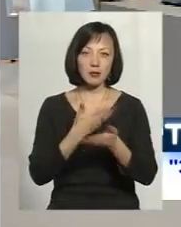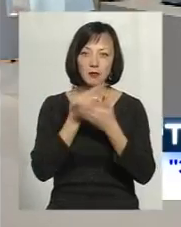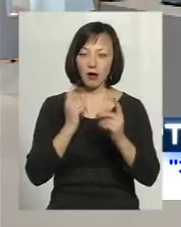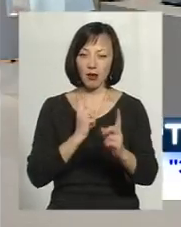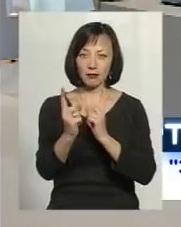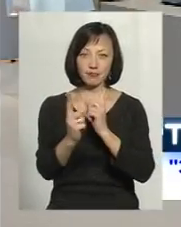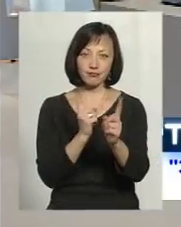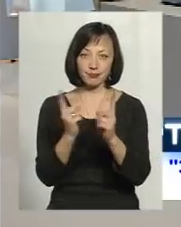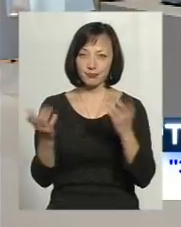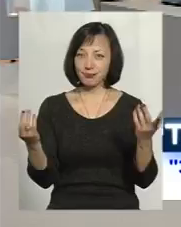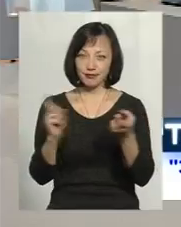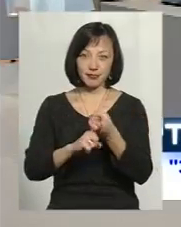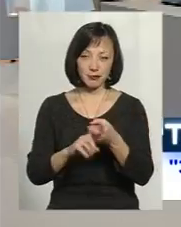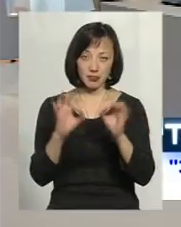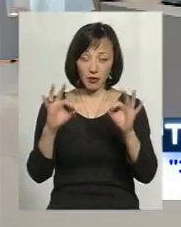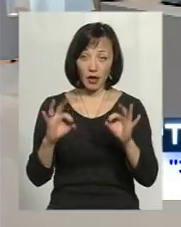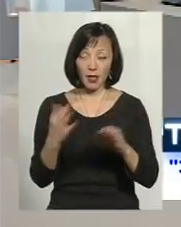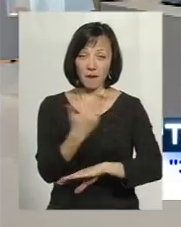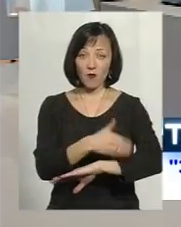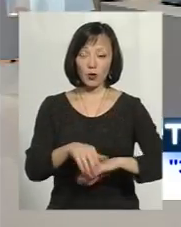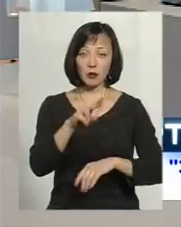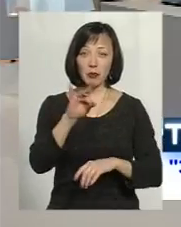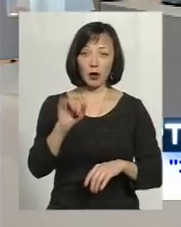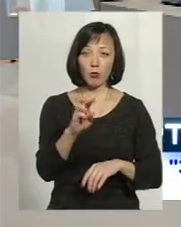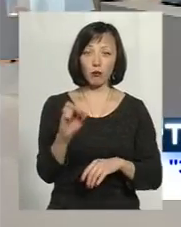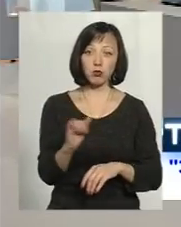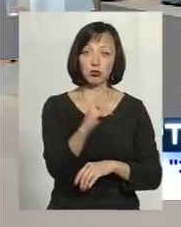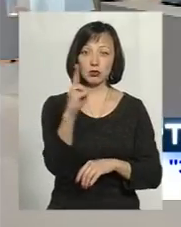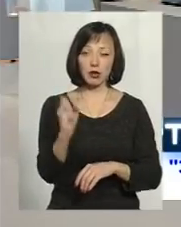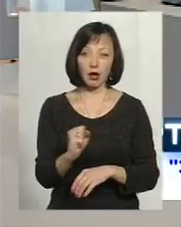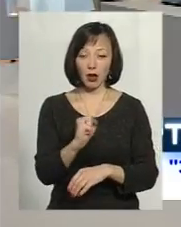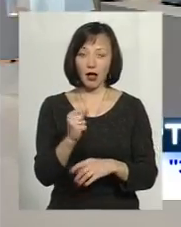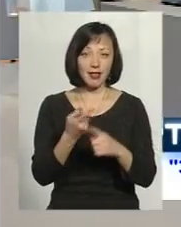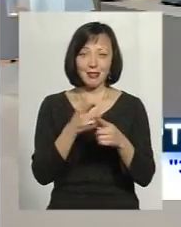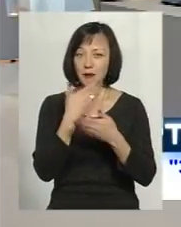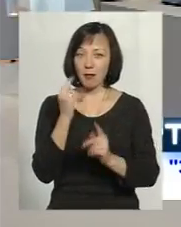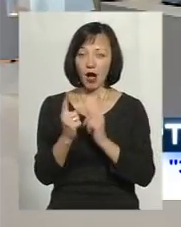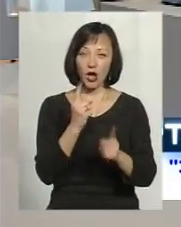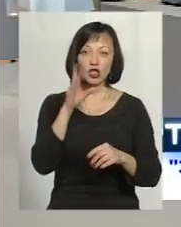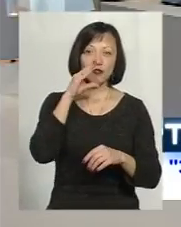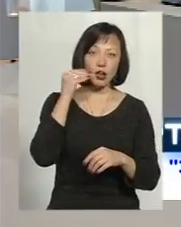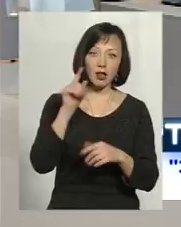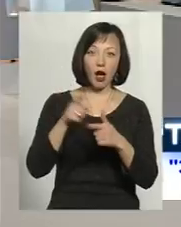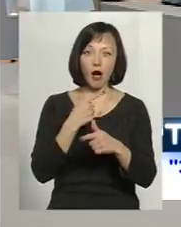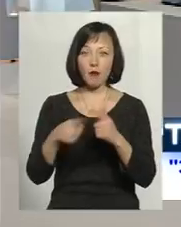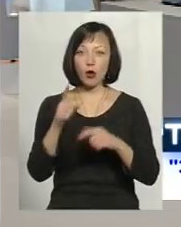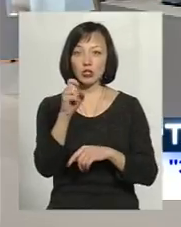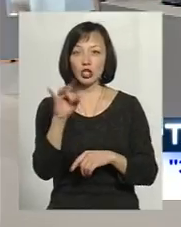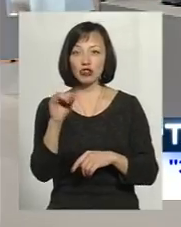нічого ніякого сполучення. Взяти вулицю Прибузьку також немає. Дохід тільки з Шевченка або з